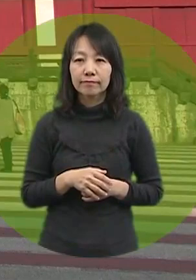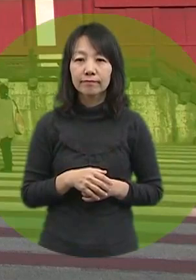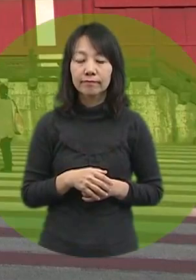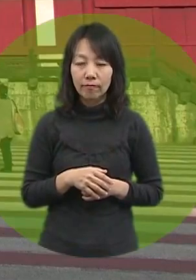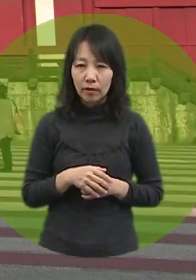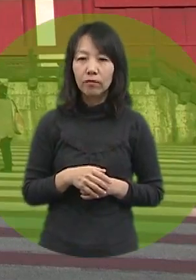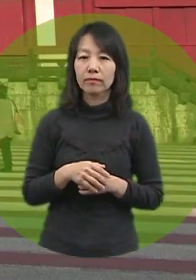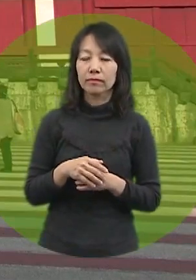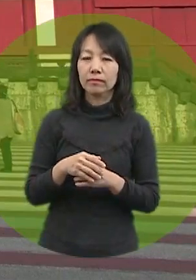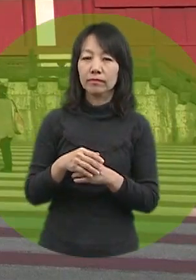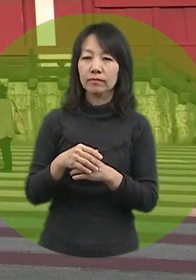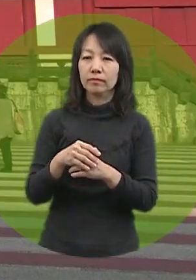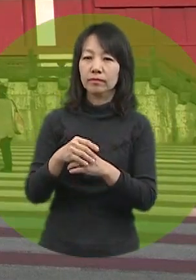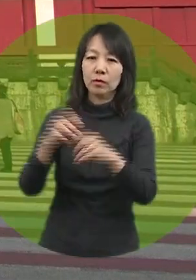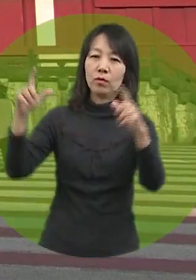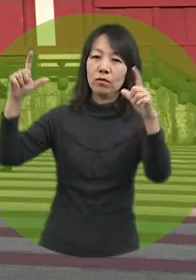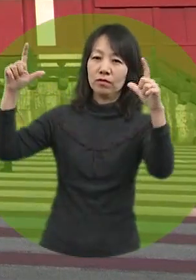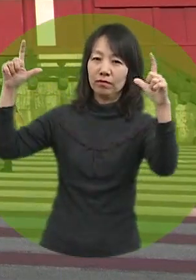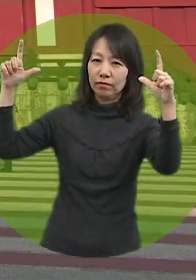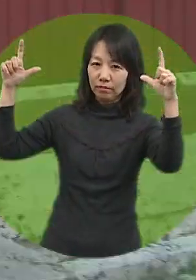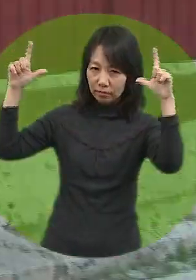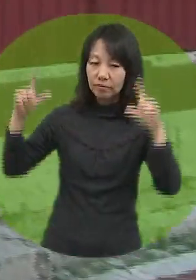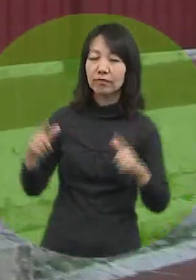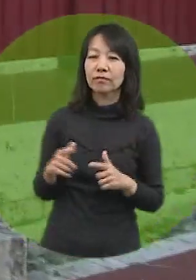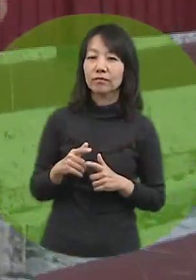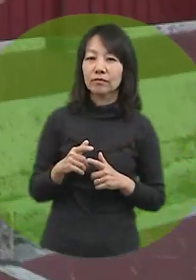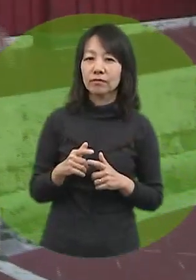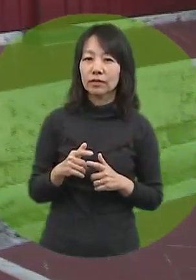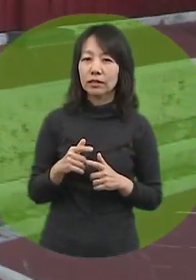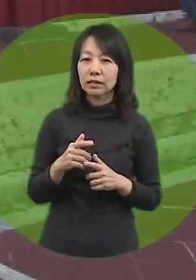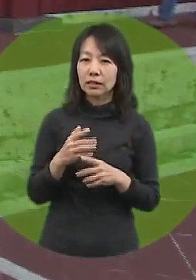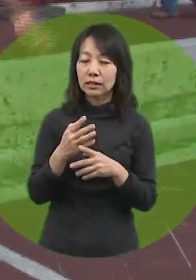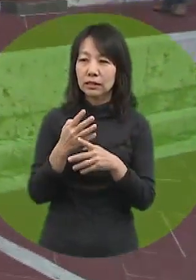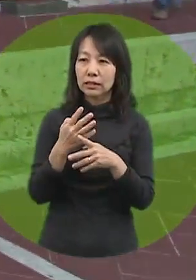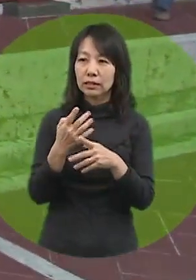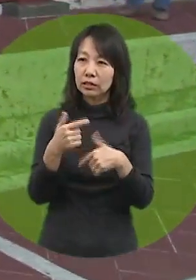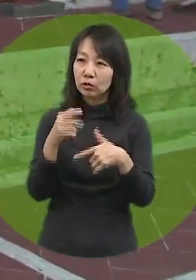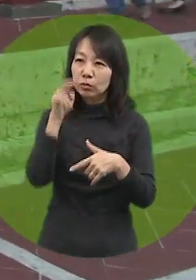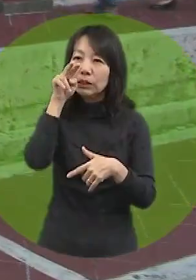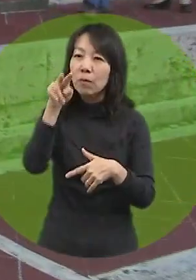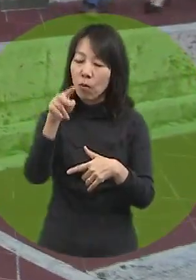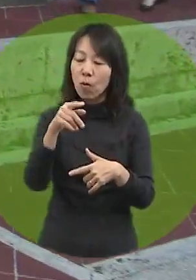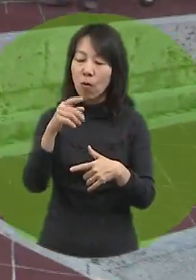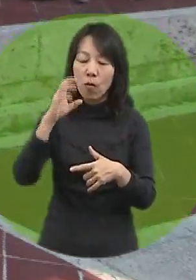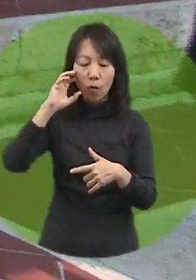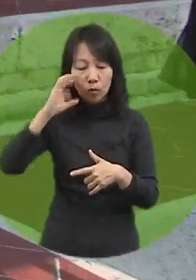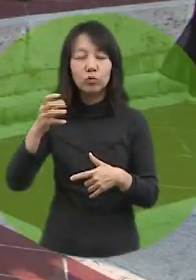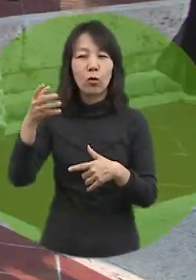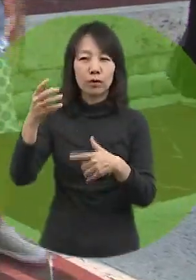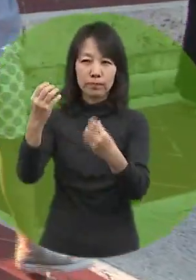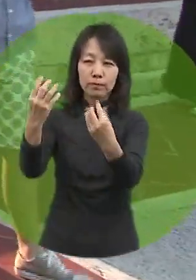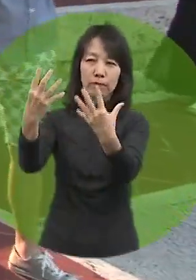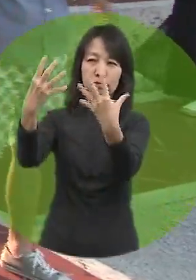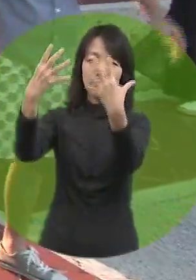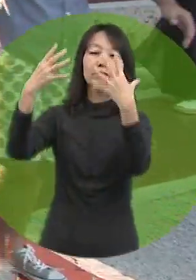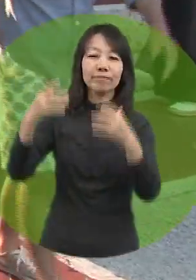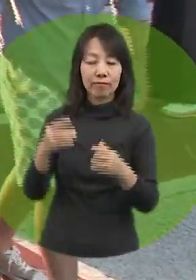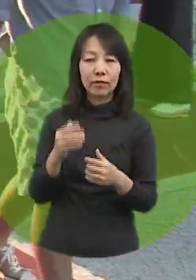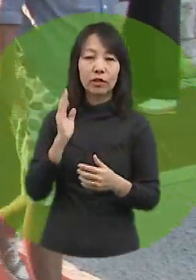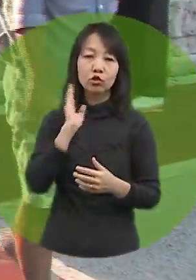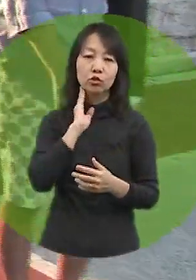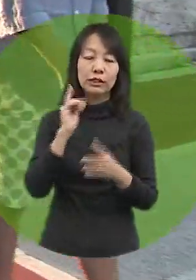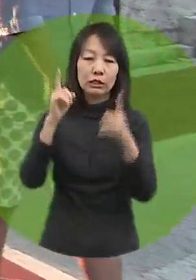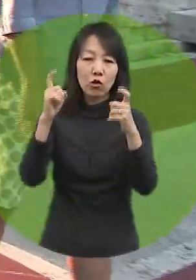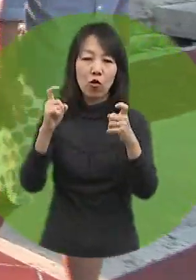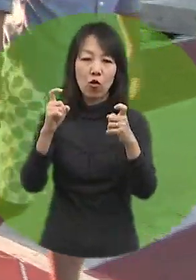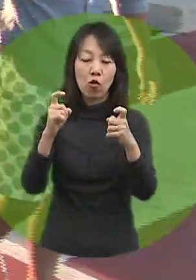出ました、 いつ見てもやっぱりこ れね、すごい迫力。 バスツアー2カ所目の首里